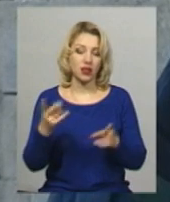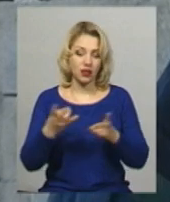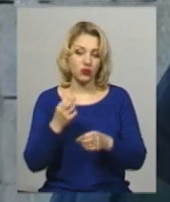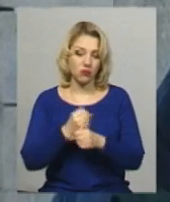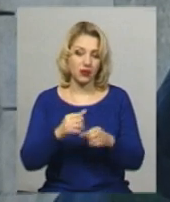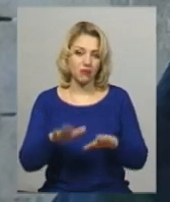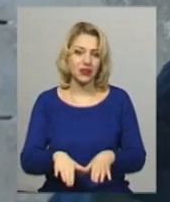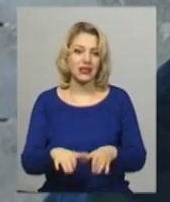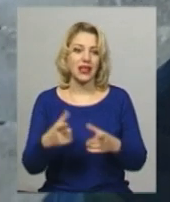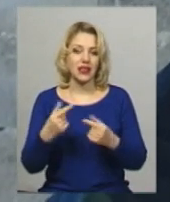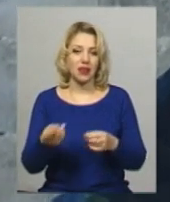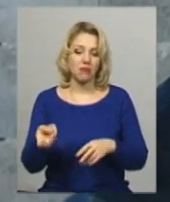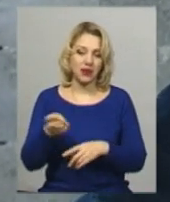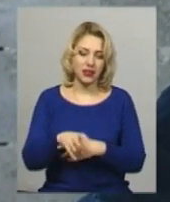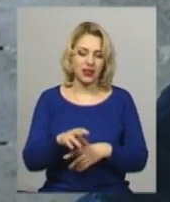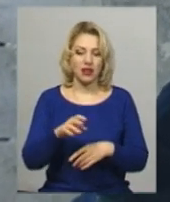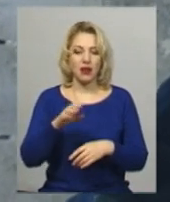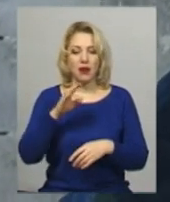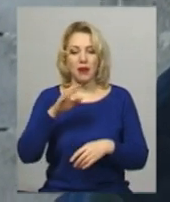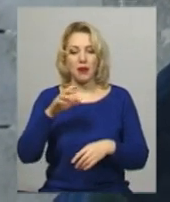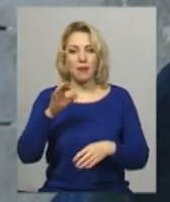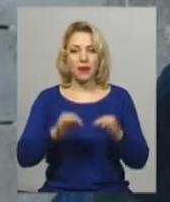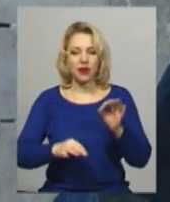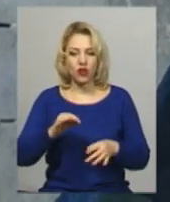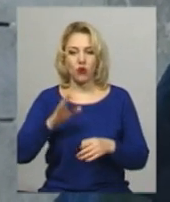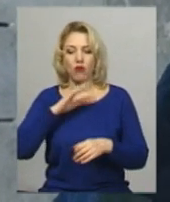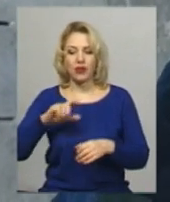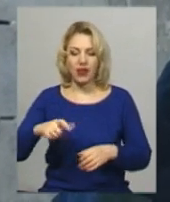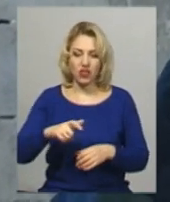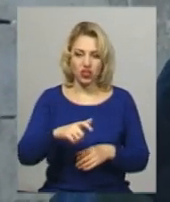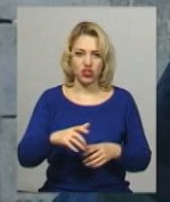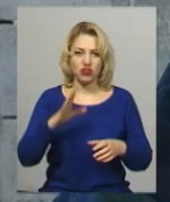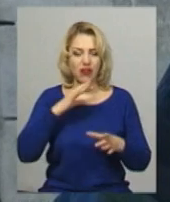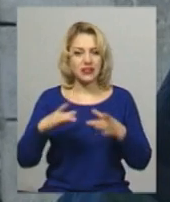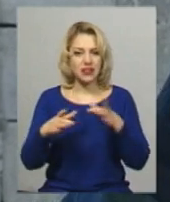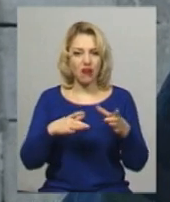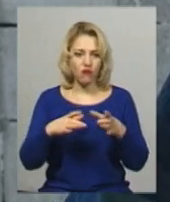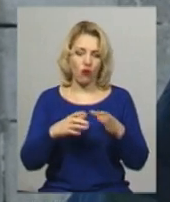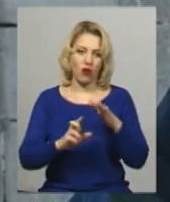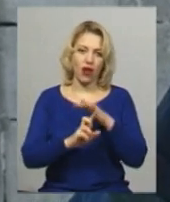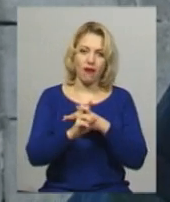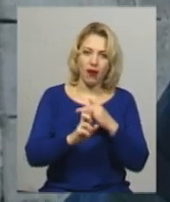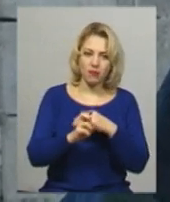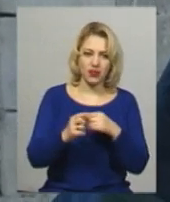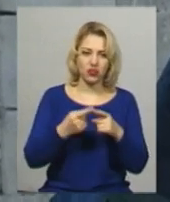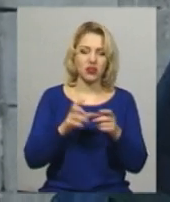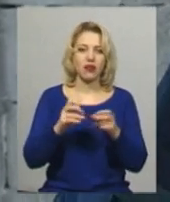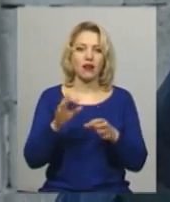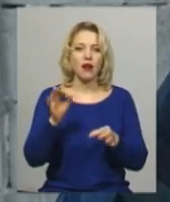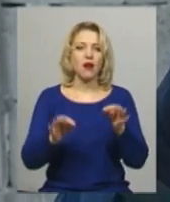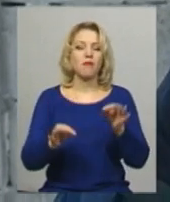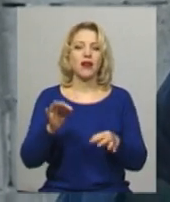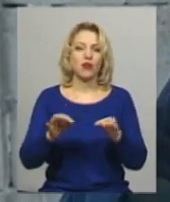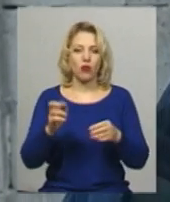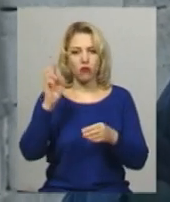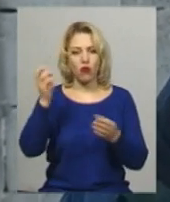прийти. Природа, річечка, ставок, капличка, так що думаю, що воно вже природою і, скажімо так,